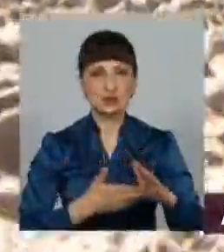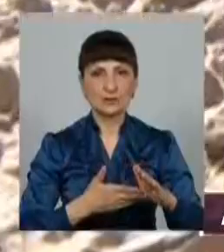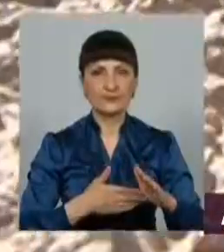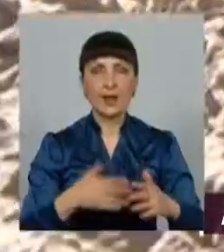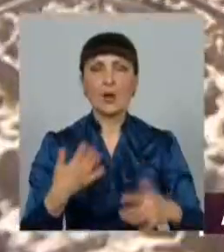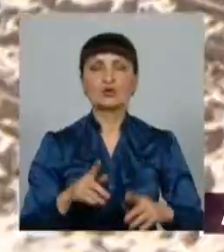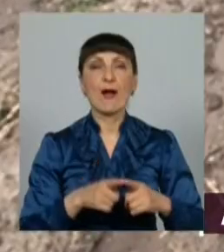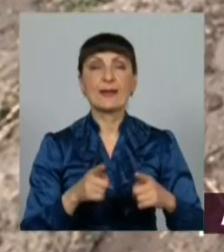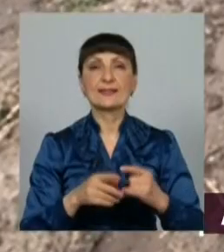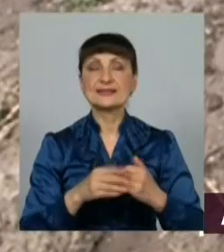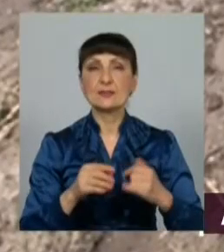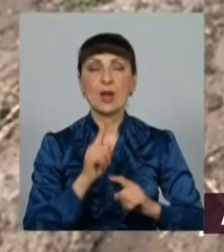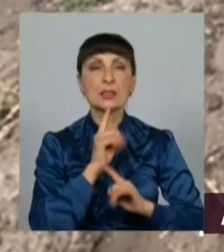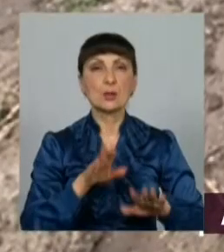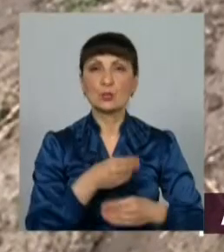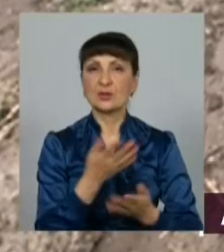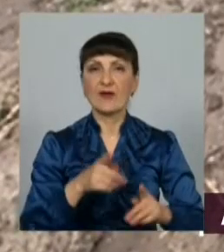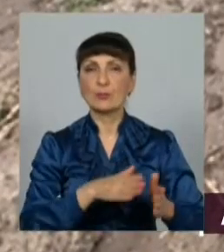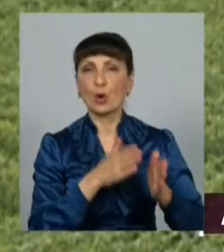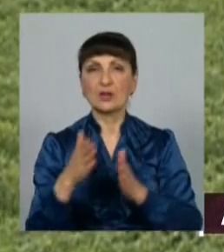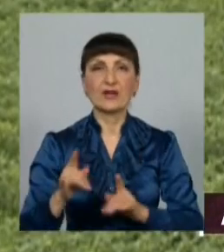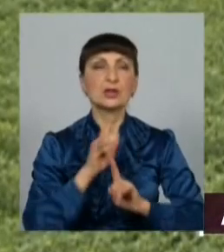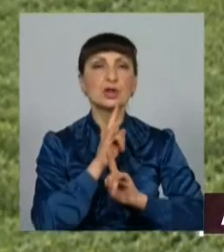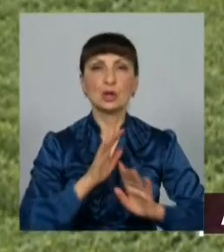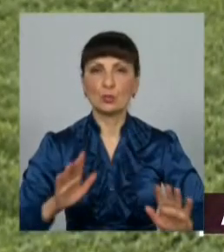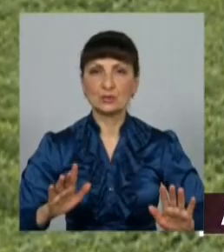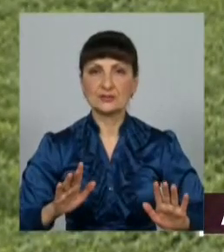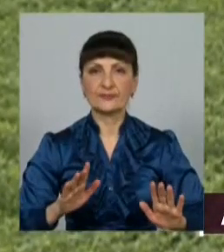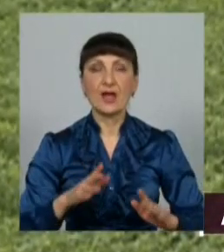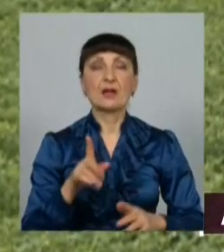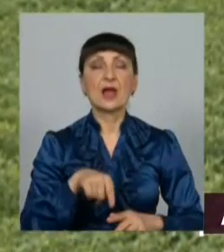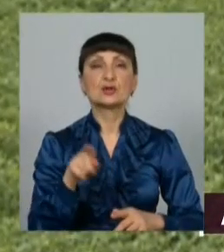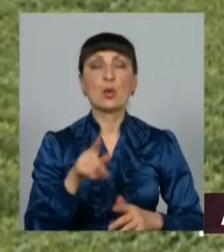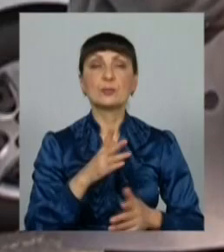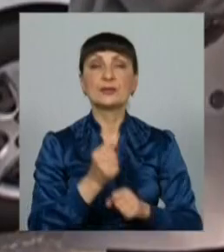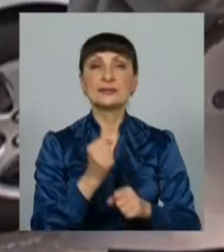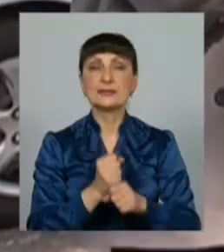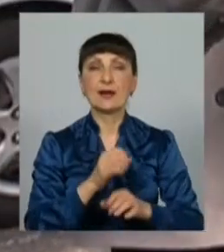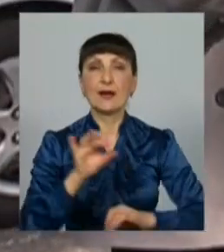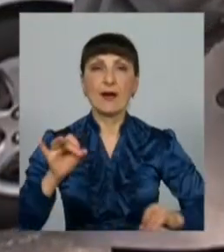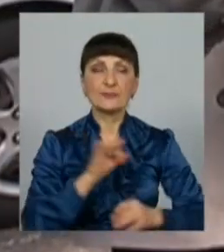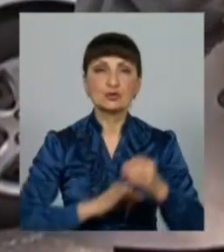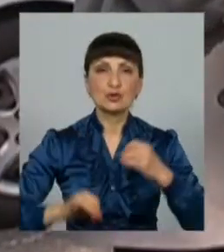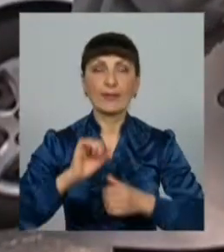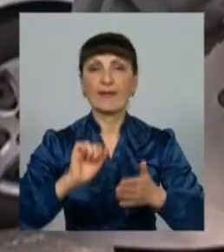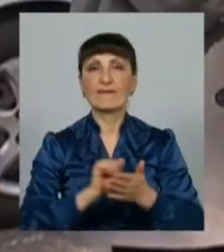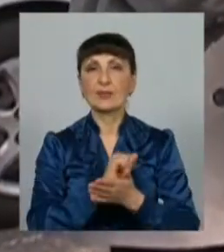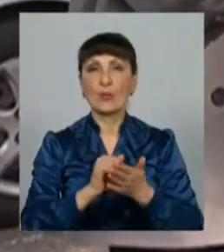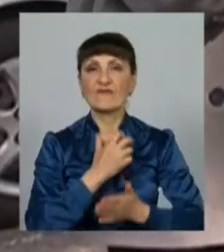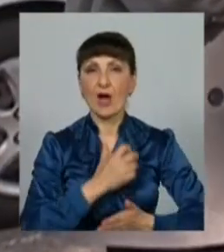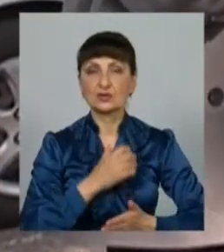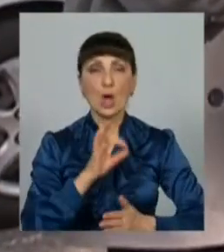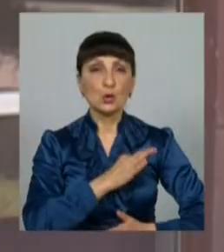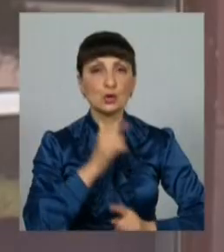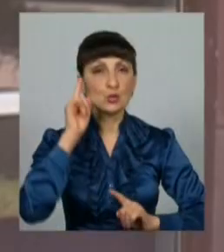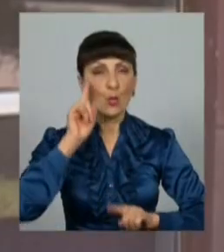этих самых арендованных земель таким гражданам продлевать не будут махаджан базар бег принимал участие в разработке и обсуждении важного документа юрист уверен